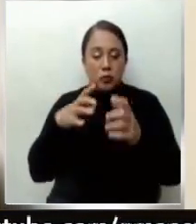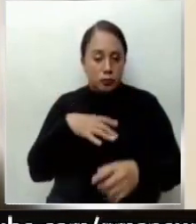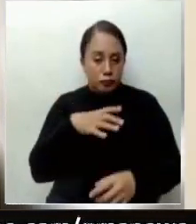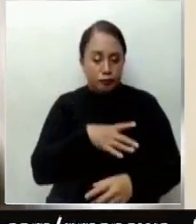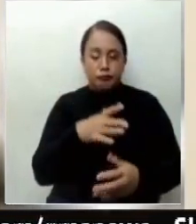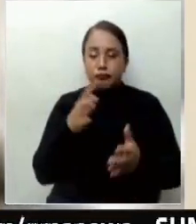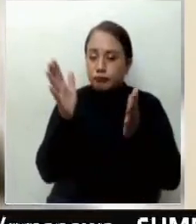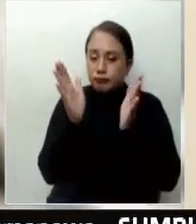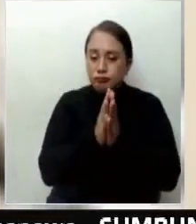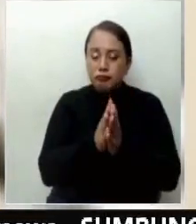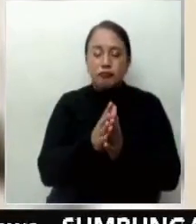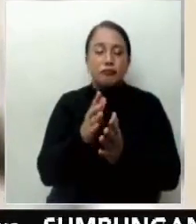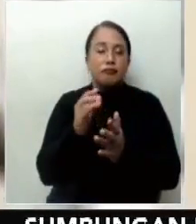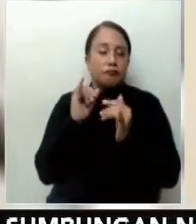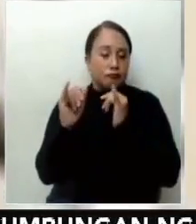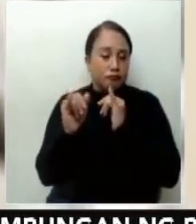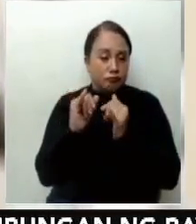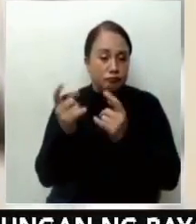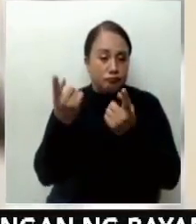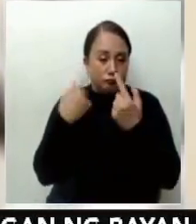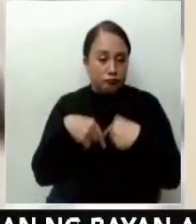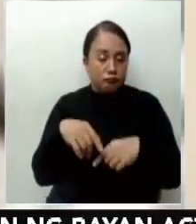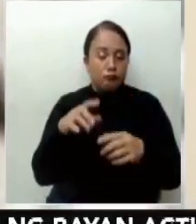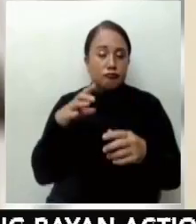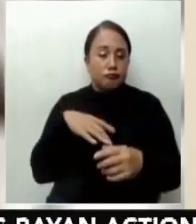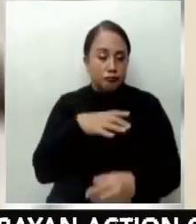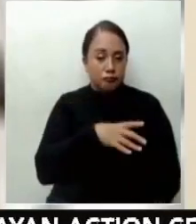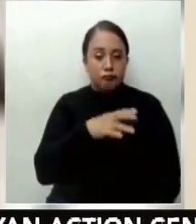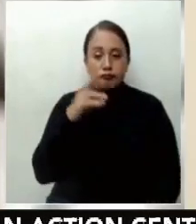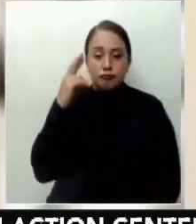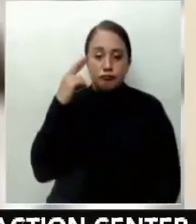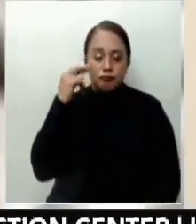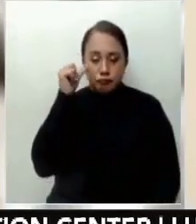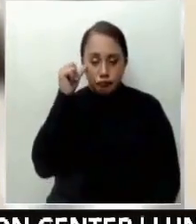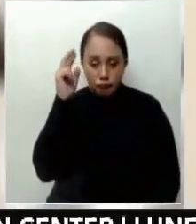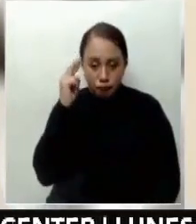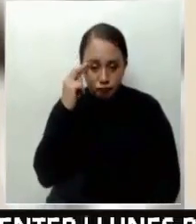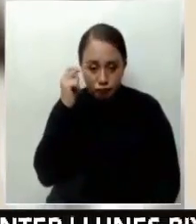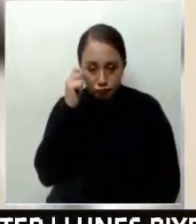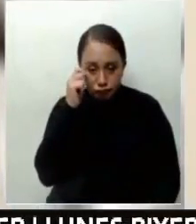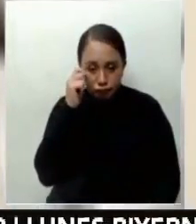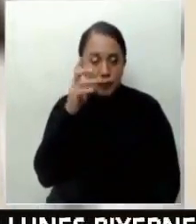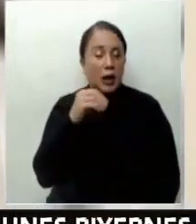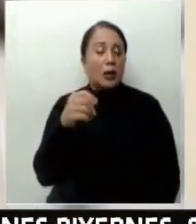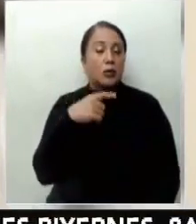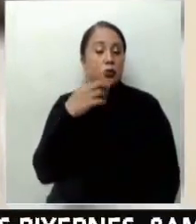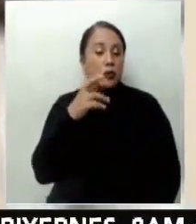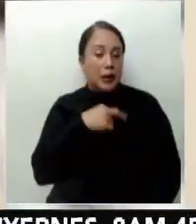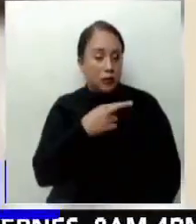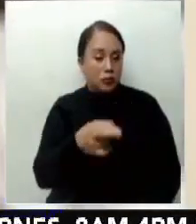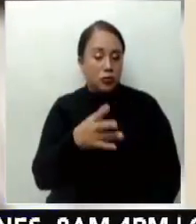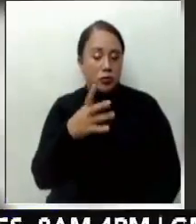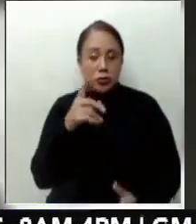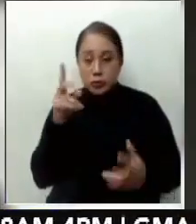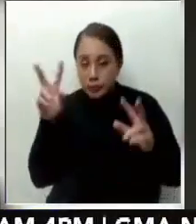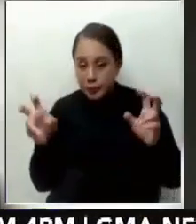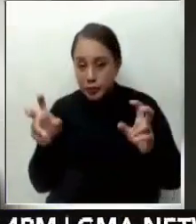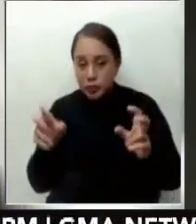Em Ango representative arnol JR ng reakson ISO